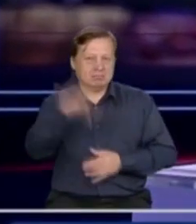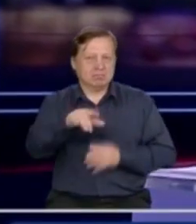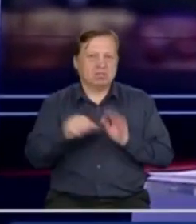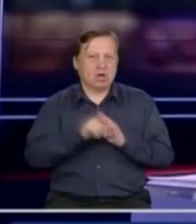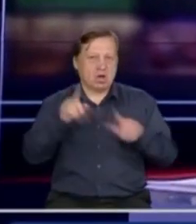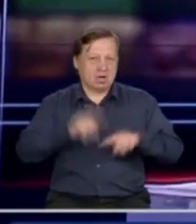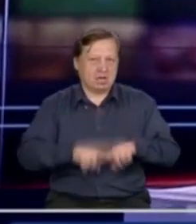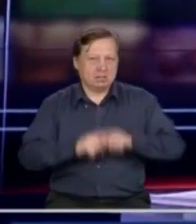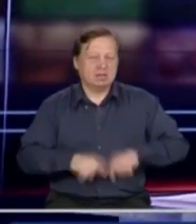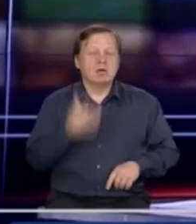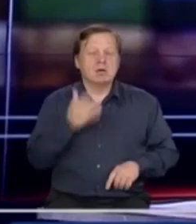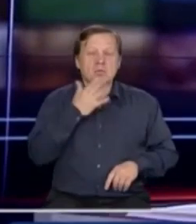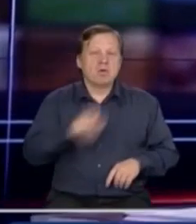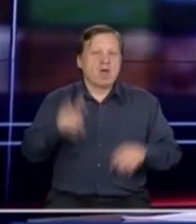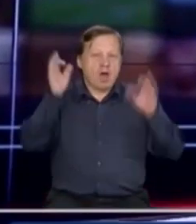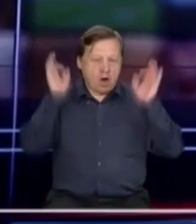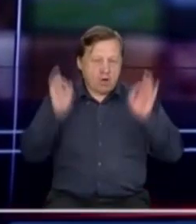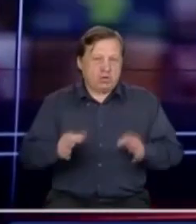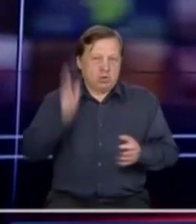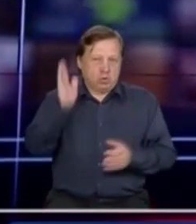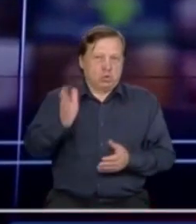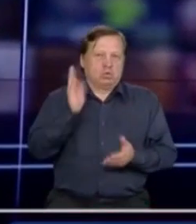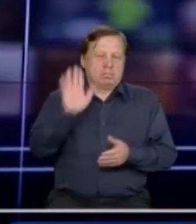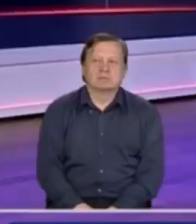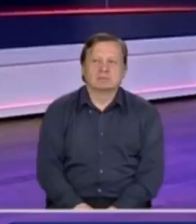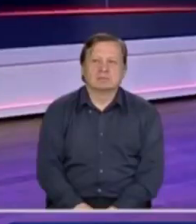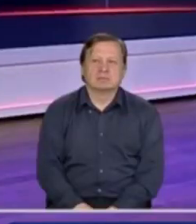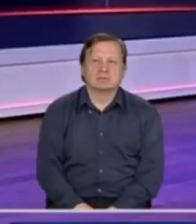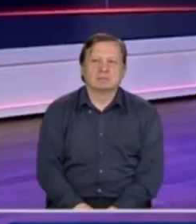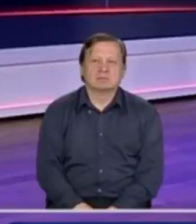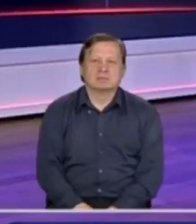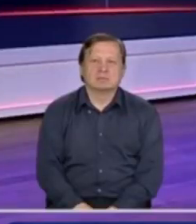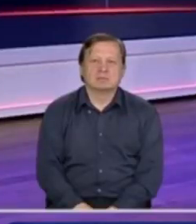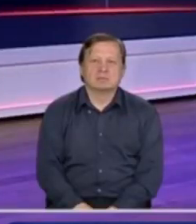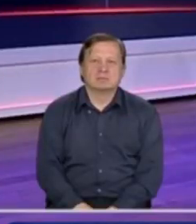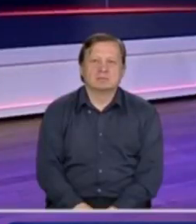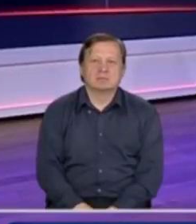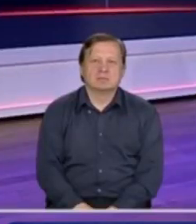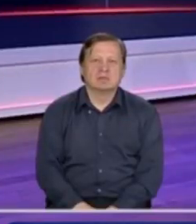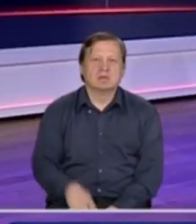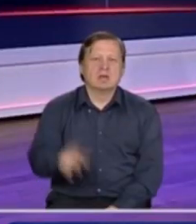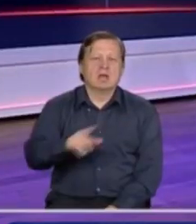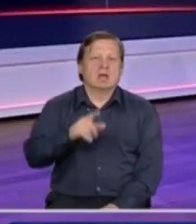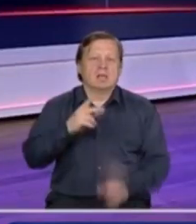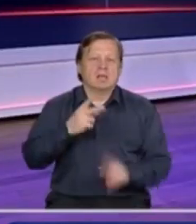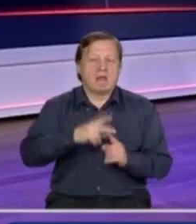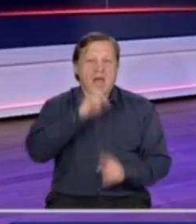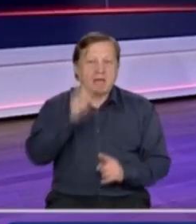siebie. Para oficjalnie została obywatelami Grecji. W Teleekspresie na deser